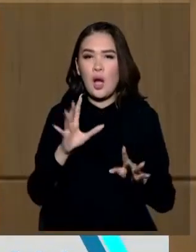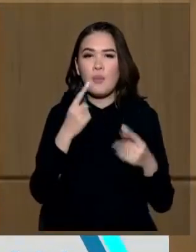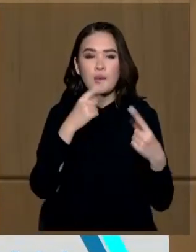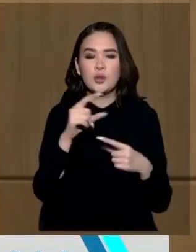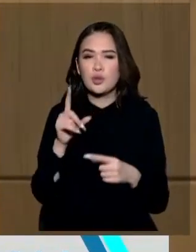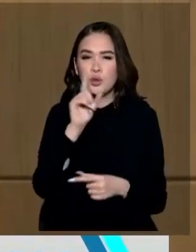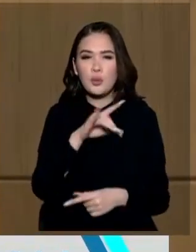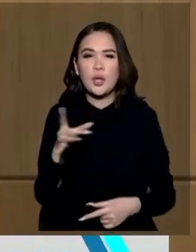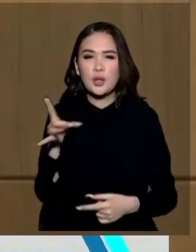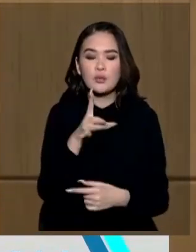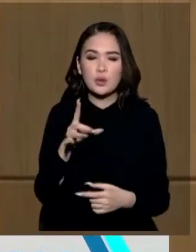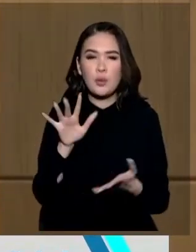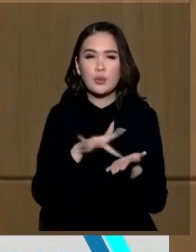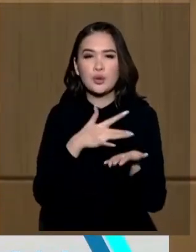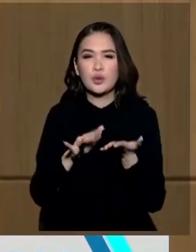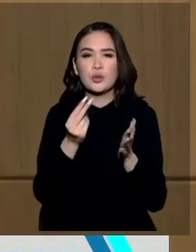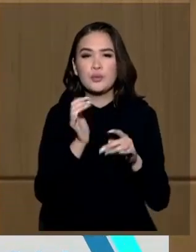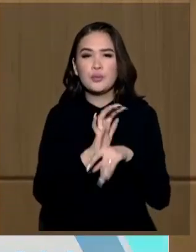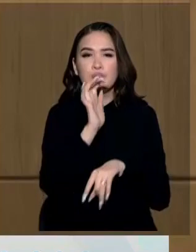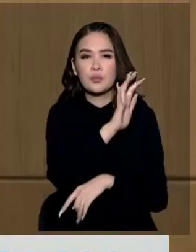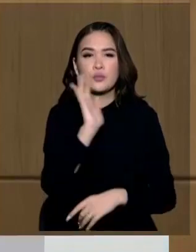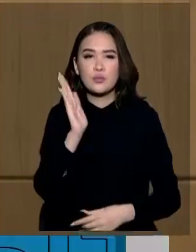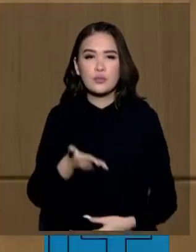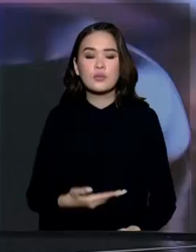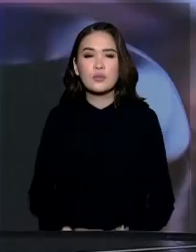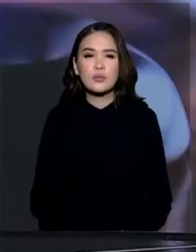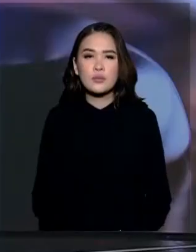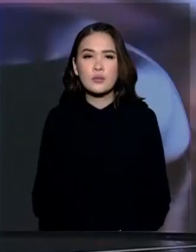және республикалық бюджетке жіберіледі.